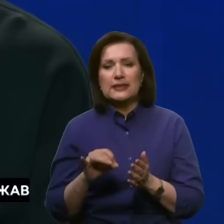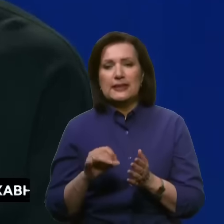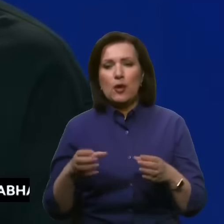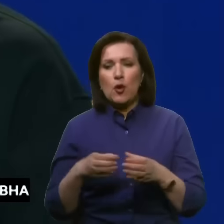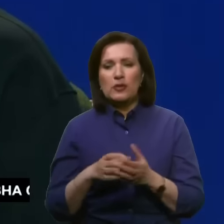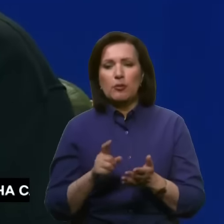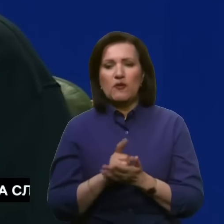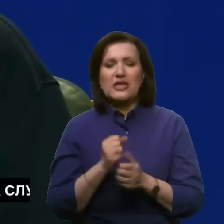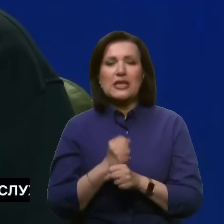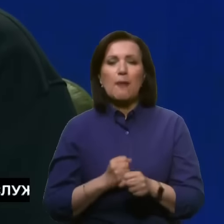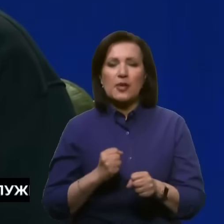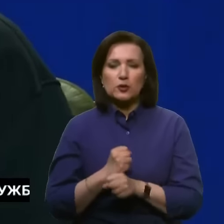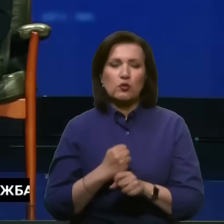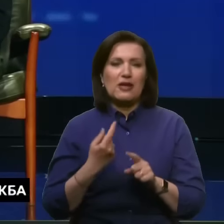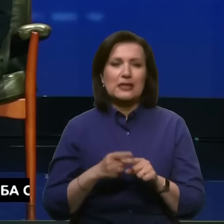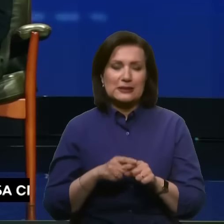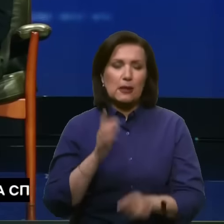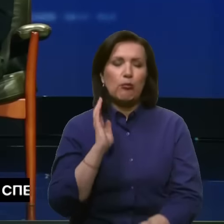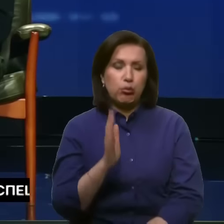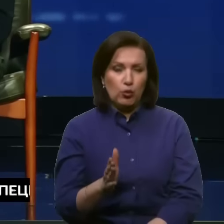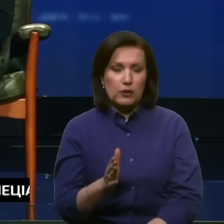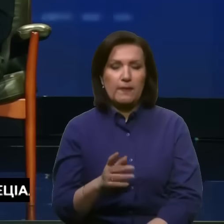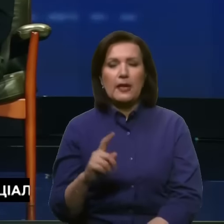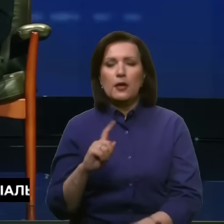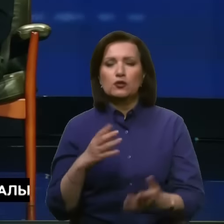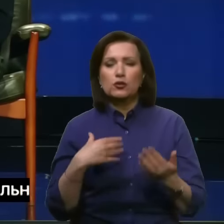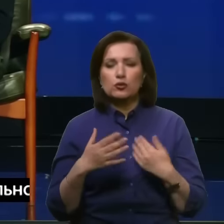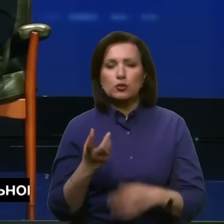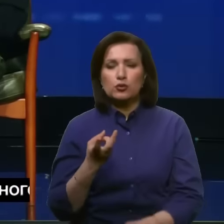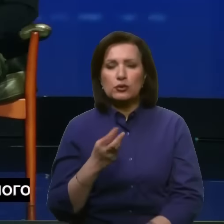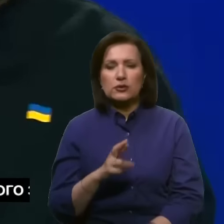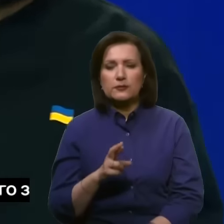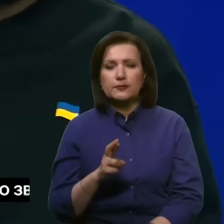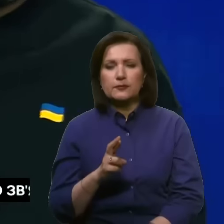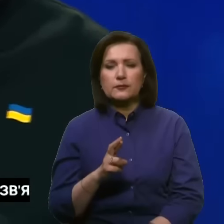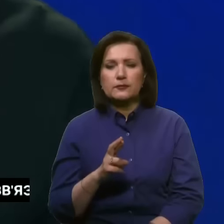економічна команда повинна напрацювати. Це буде. Що стосується...